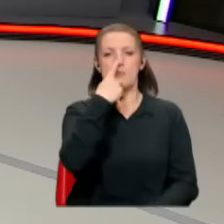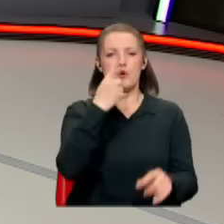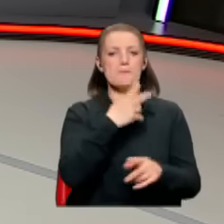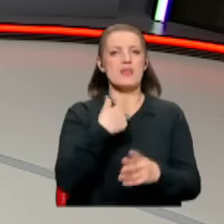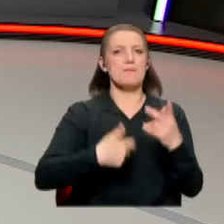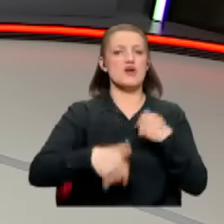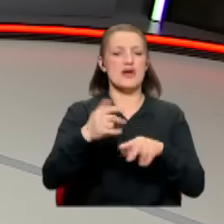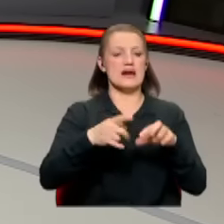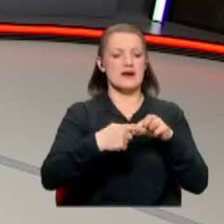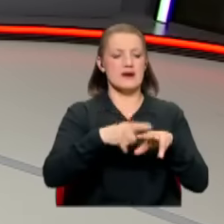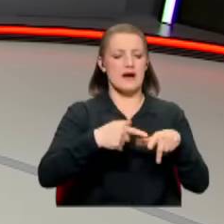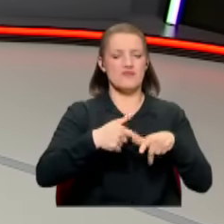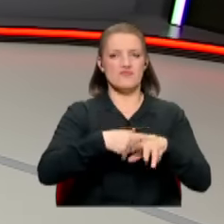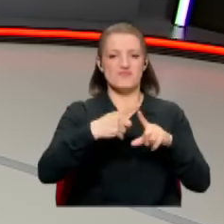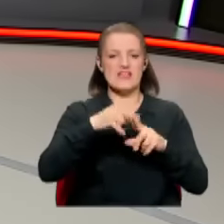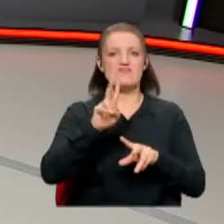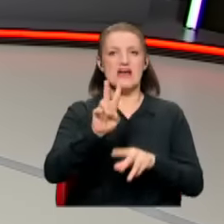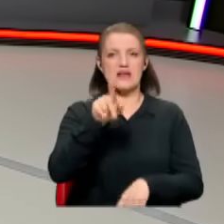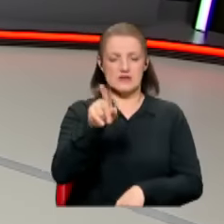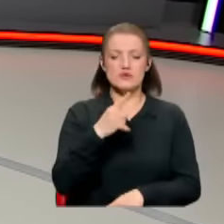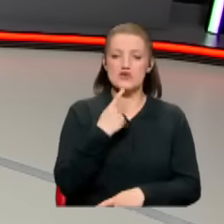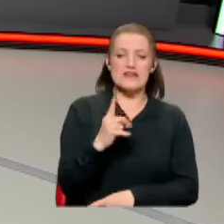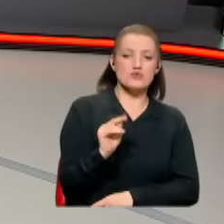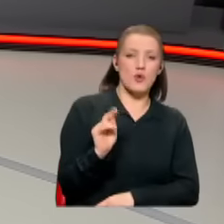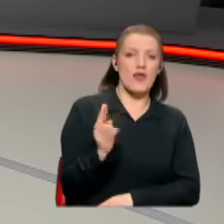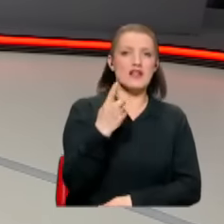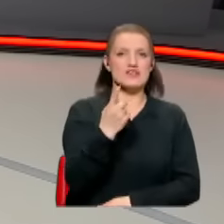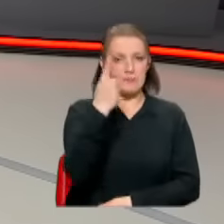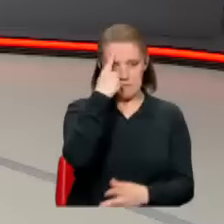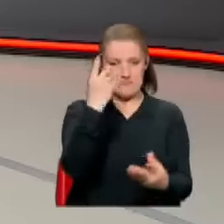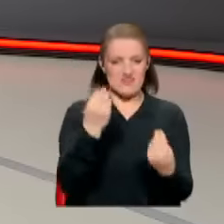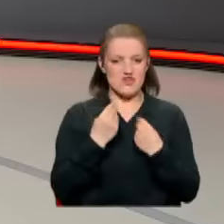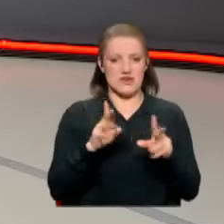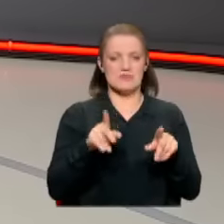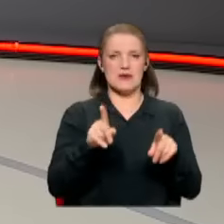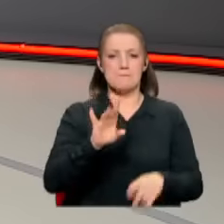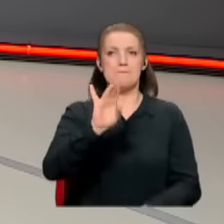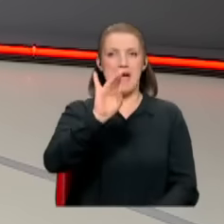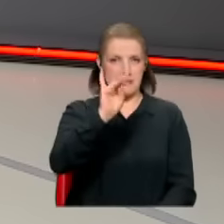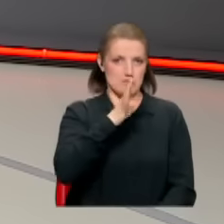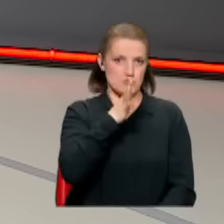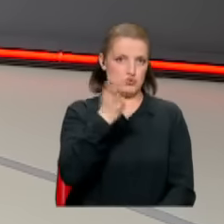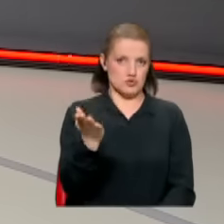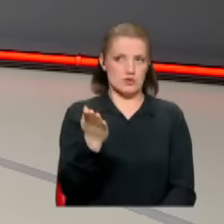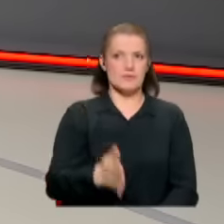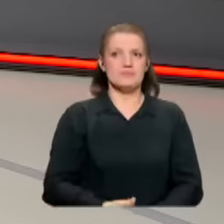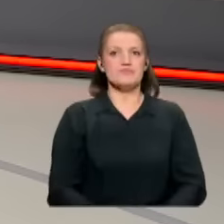Başkanı Rafet Vergili'nin söylediği güzel, ilginç, bilgi verici. MHP'li biliyorsunuz.